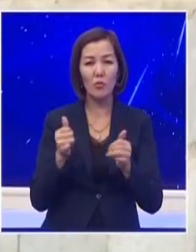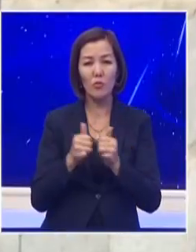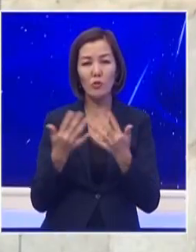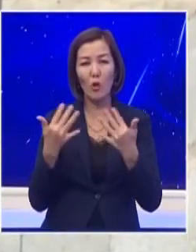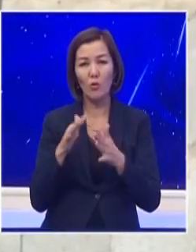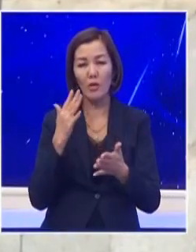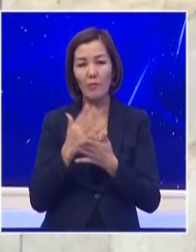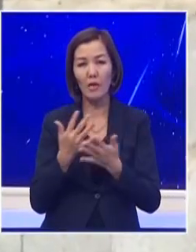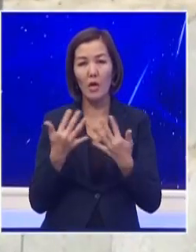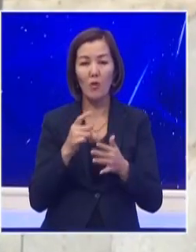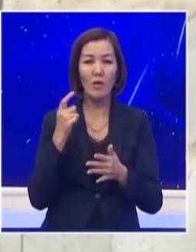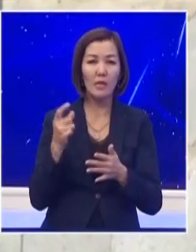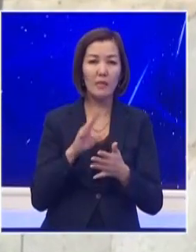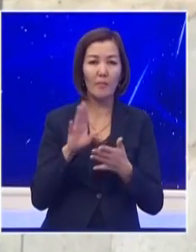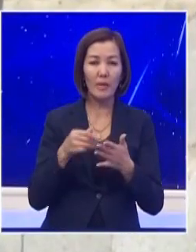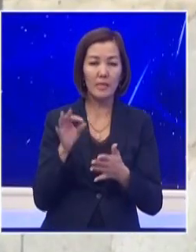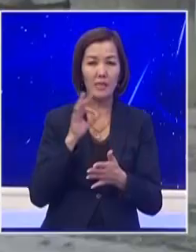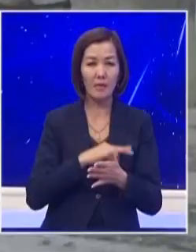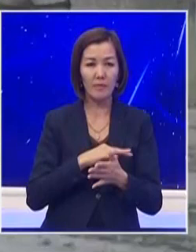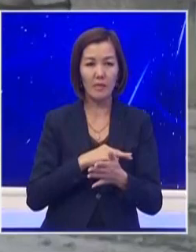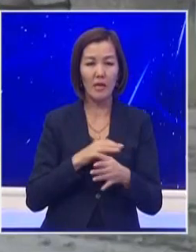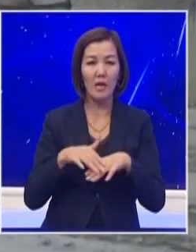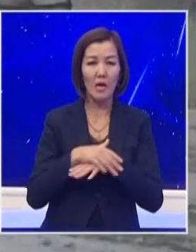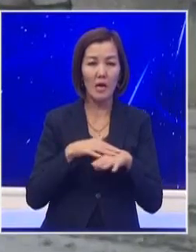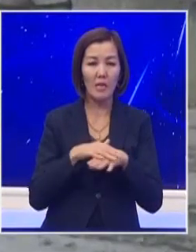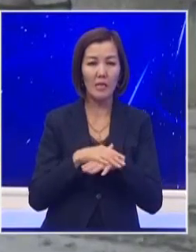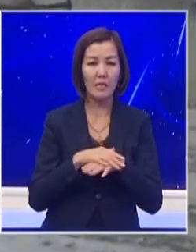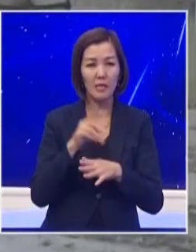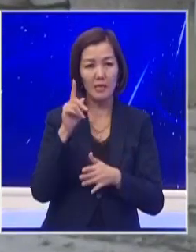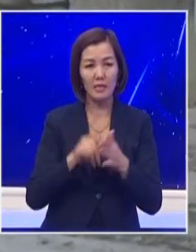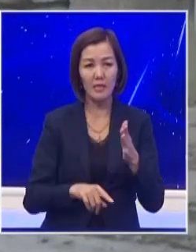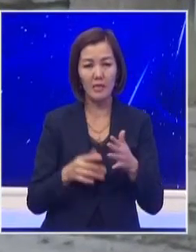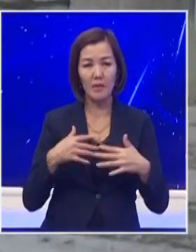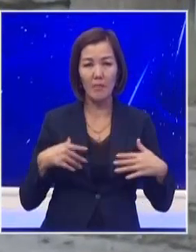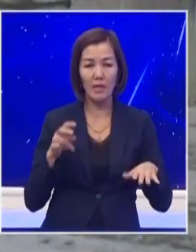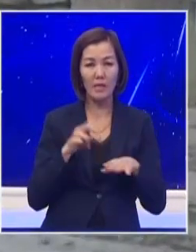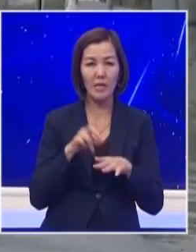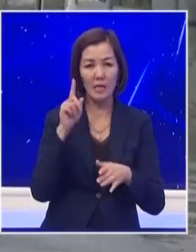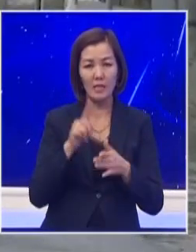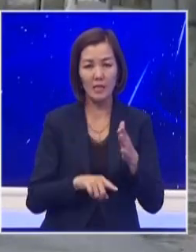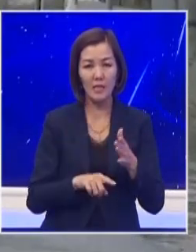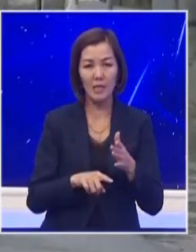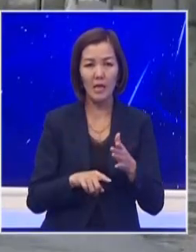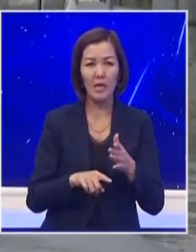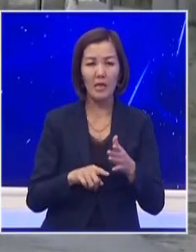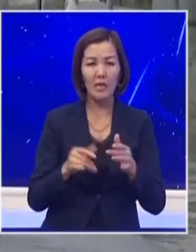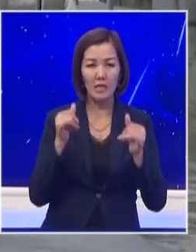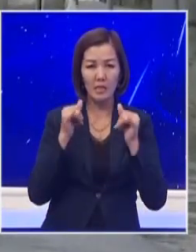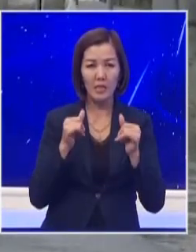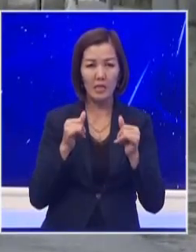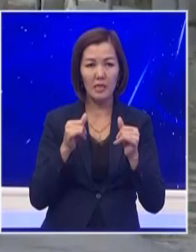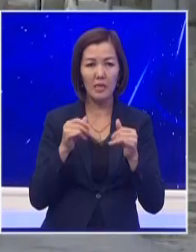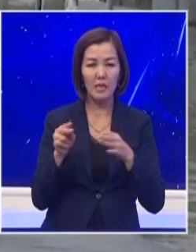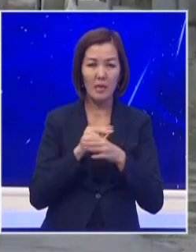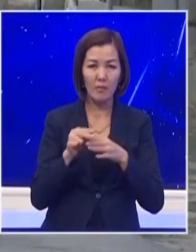жайпаған. Мал шаруашылығын негізгі табыс көзіне айналдырған халықтың ендігі үміті мал дәрігерлері. Білікті мамандар барда сиырдың қырылуына